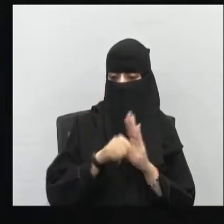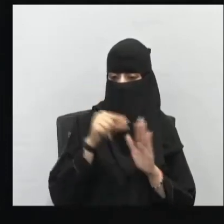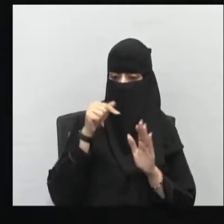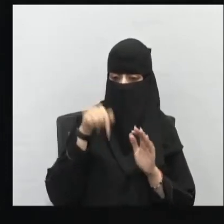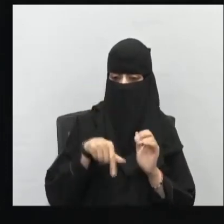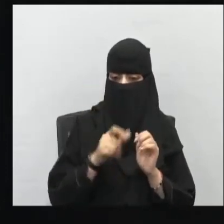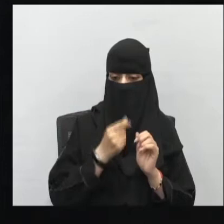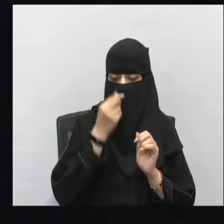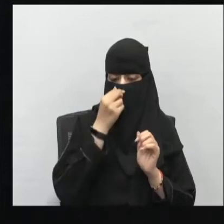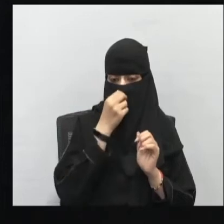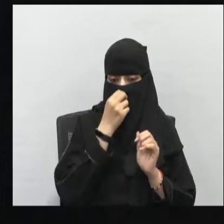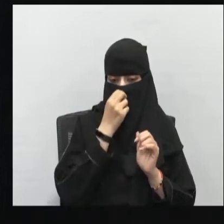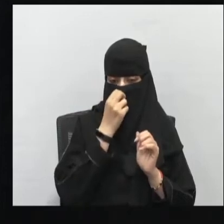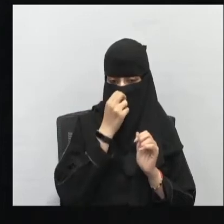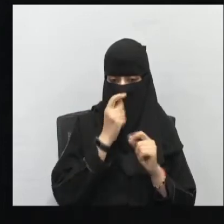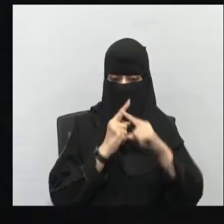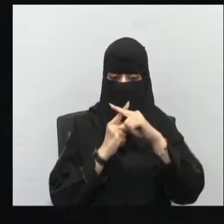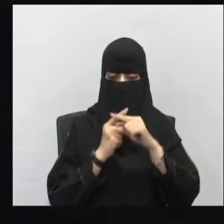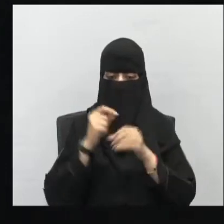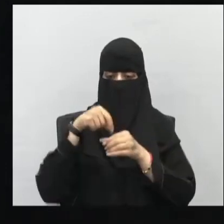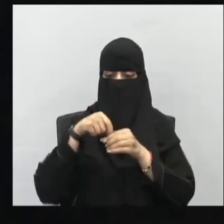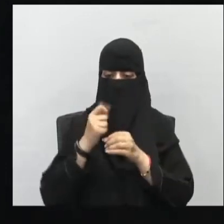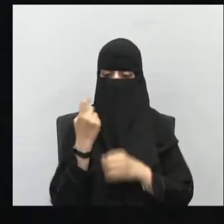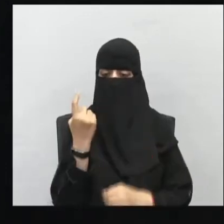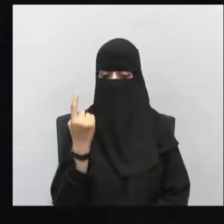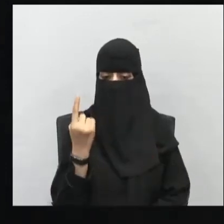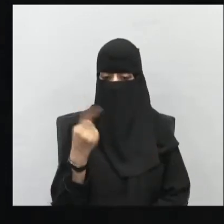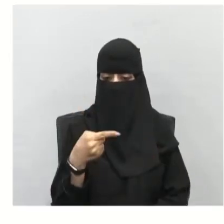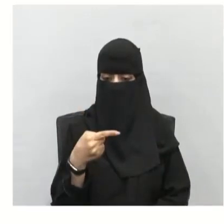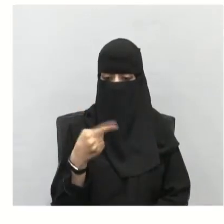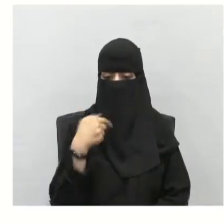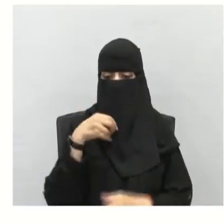لهذا اليوم الضرب في عشرة الجزء الثاني، فهيا بنا.